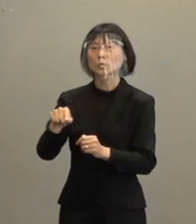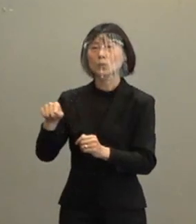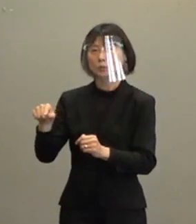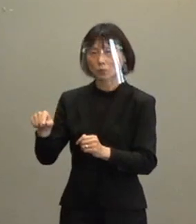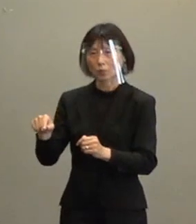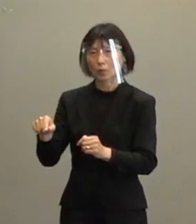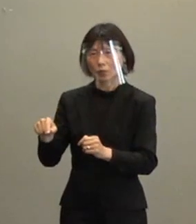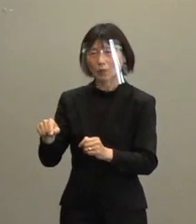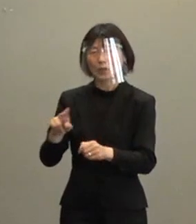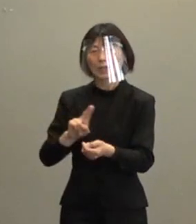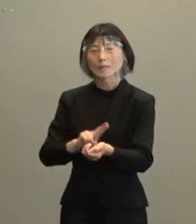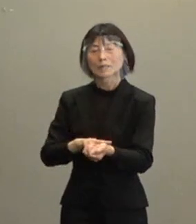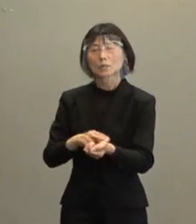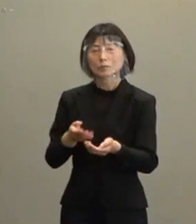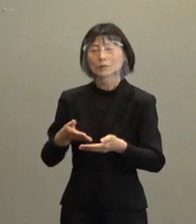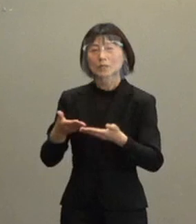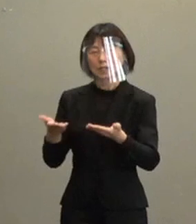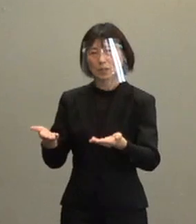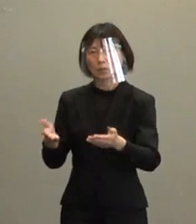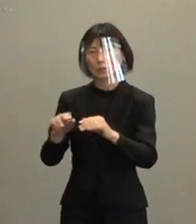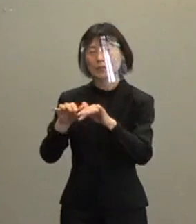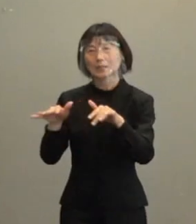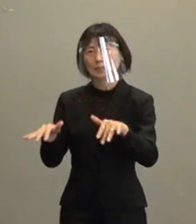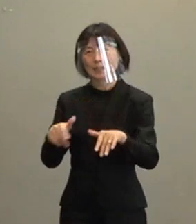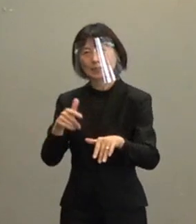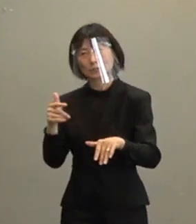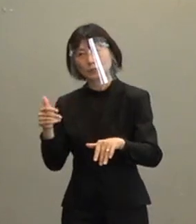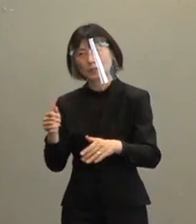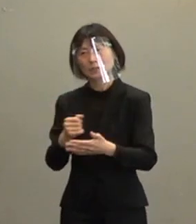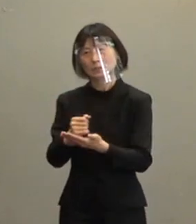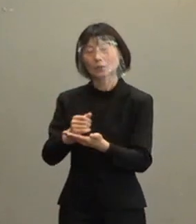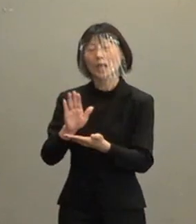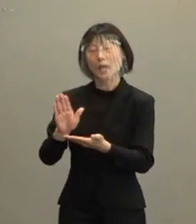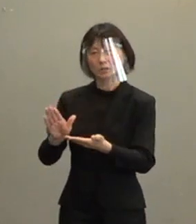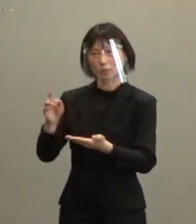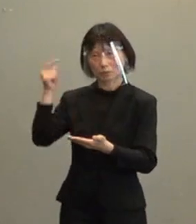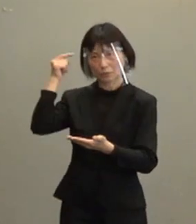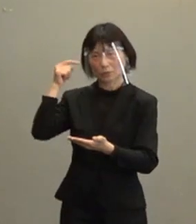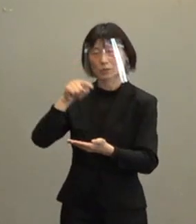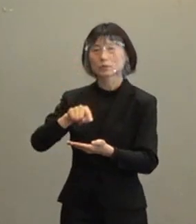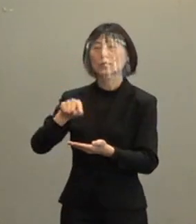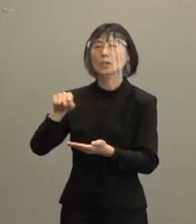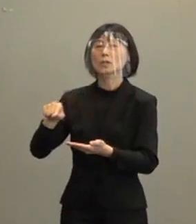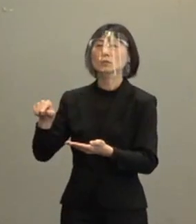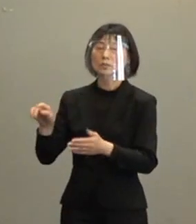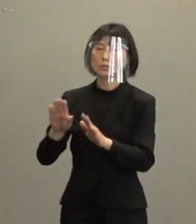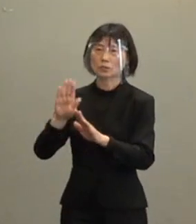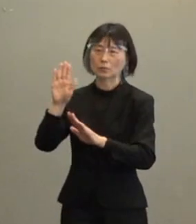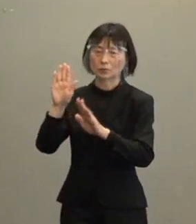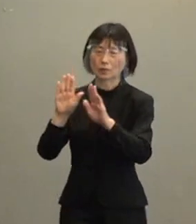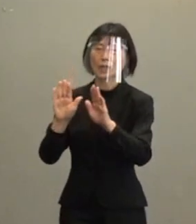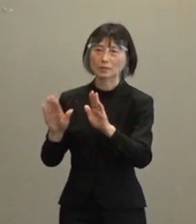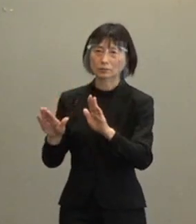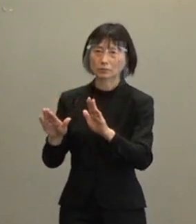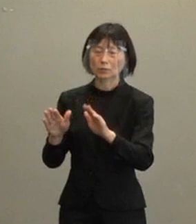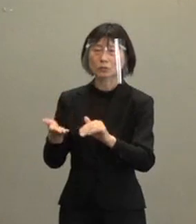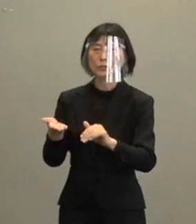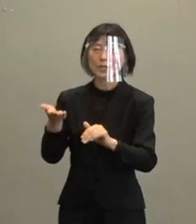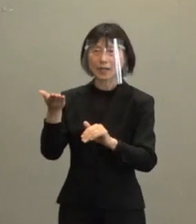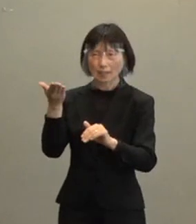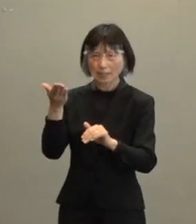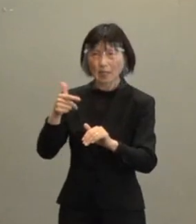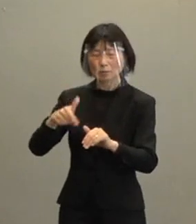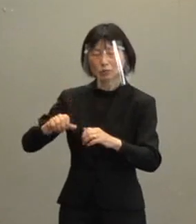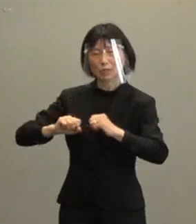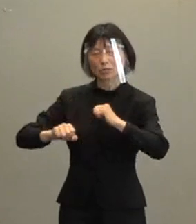例えば医療提供体制やさまざまな実情があろうかというふうに思いますので、まずそれぞれの状況があると思います。その上で部